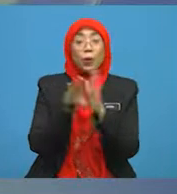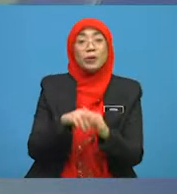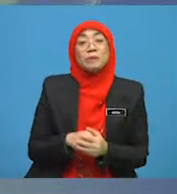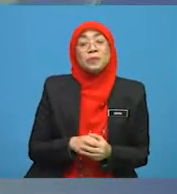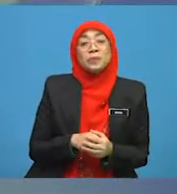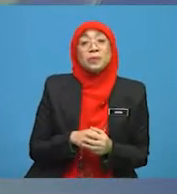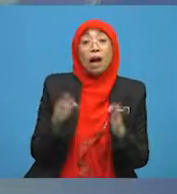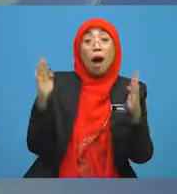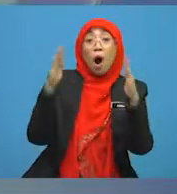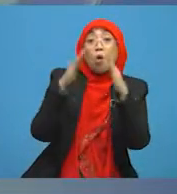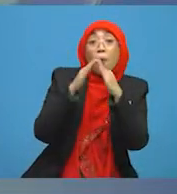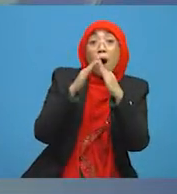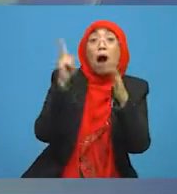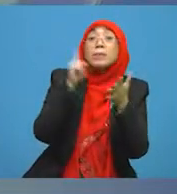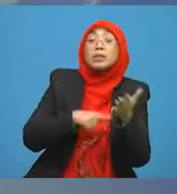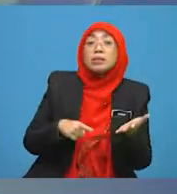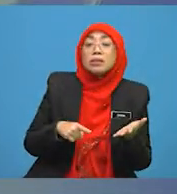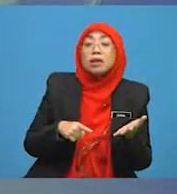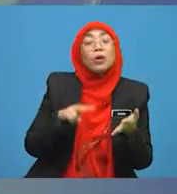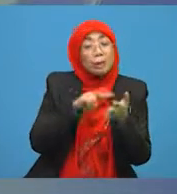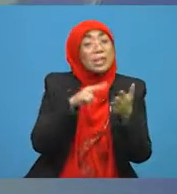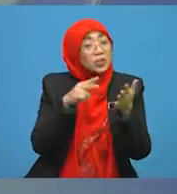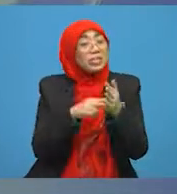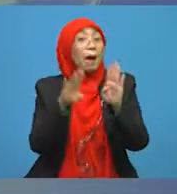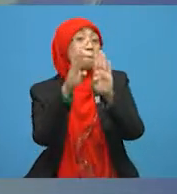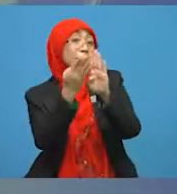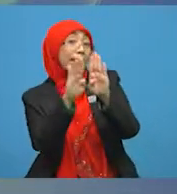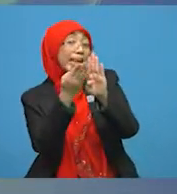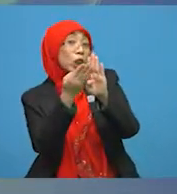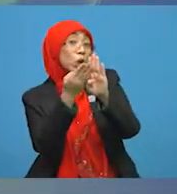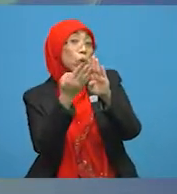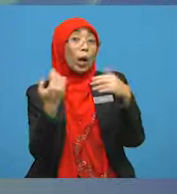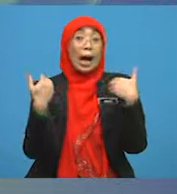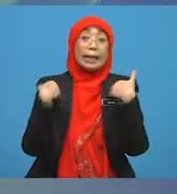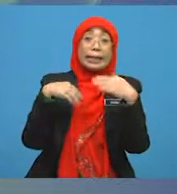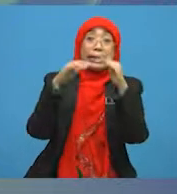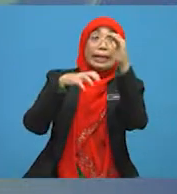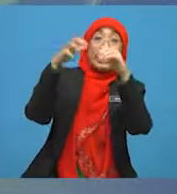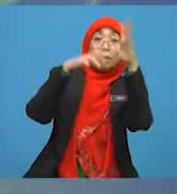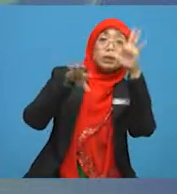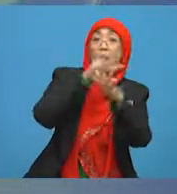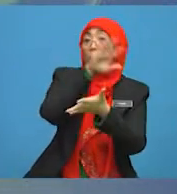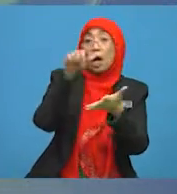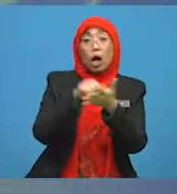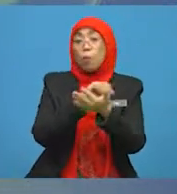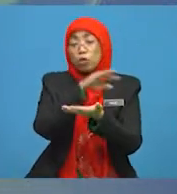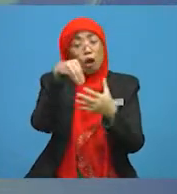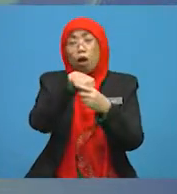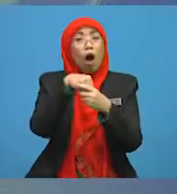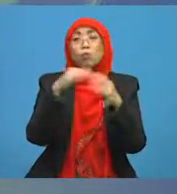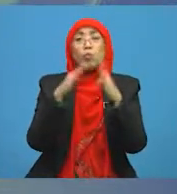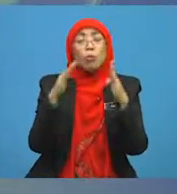holonim rumah. Mironimnya ialah pintu, tingkap, tangga,